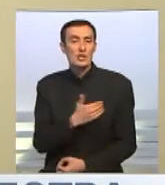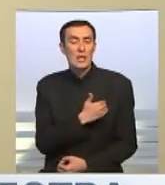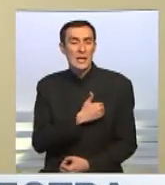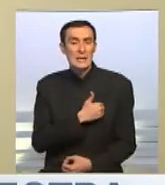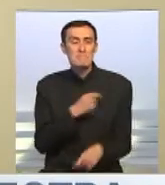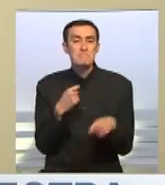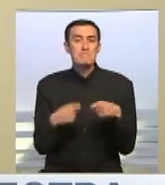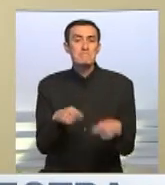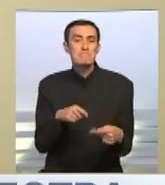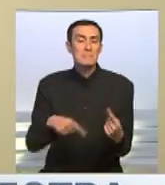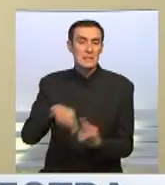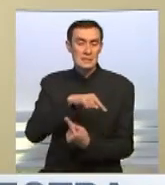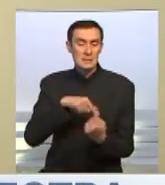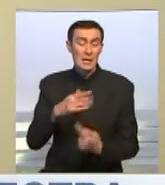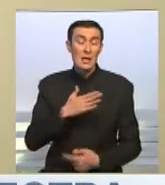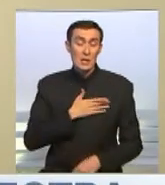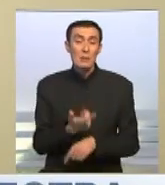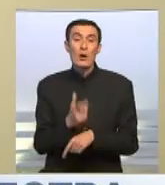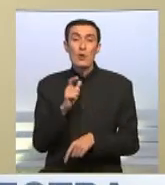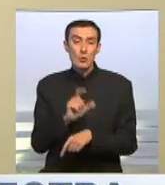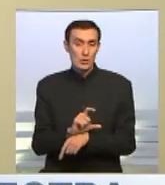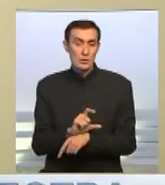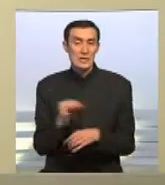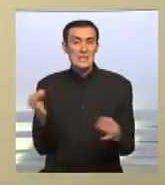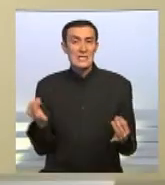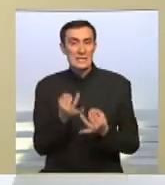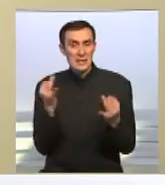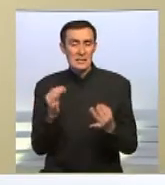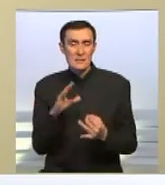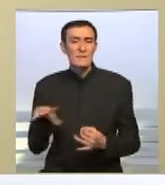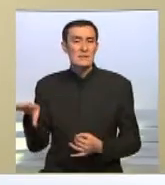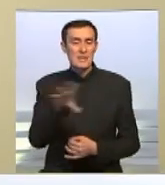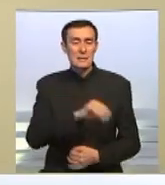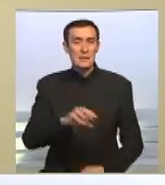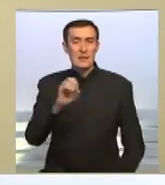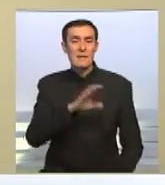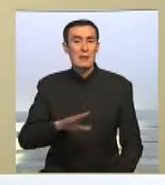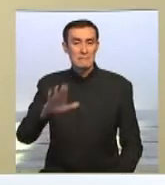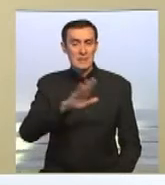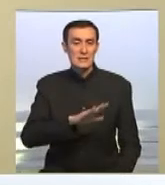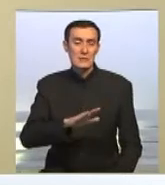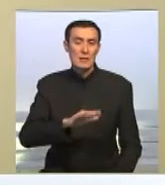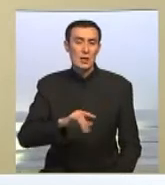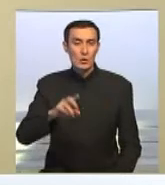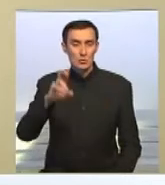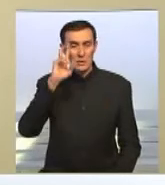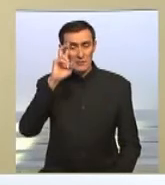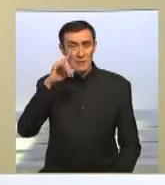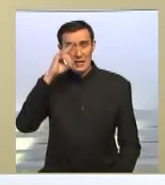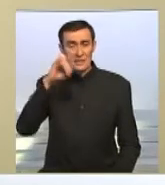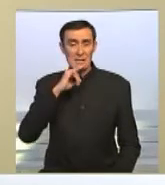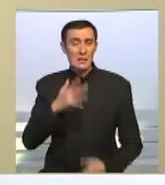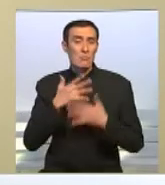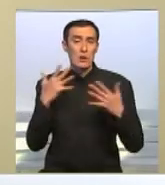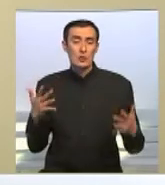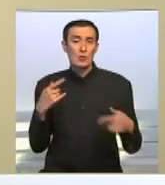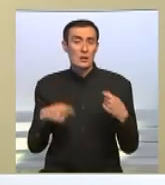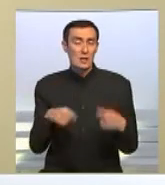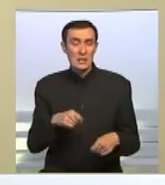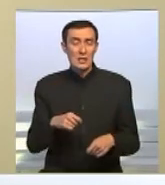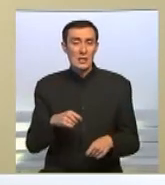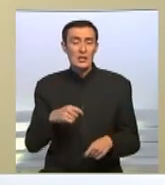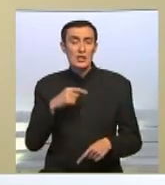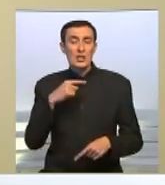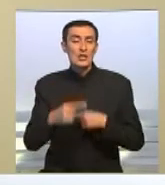нам очень интересно, как и всем европейским странам. Казахстан представляет собой огромный рынок. И, к сожалению, из